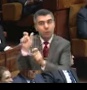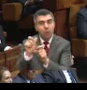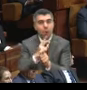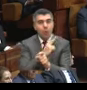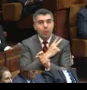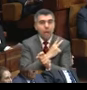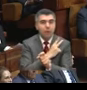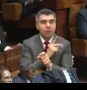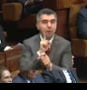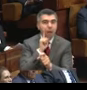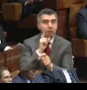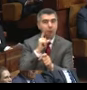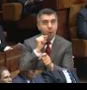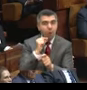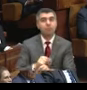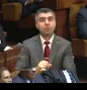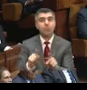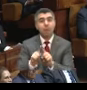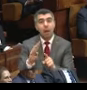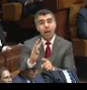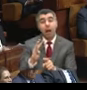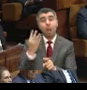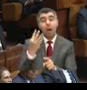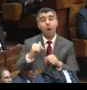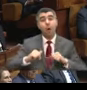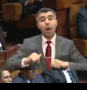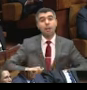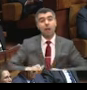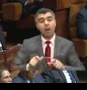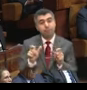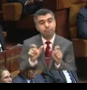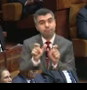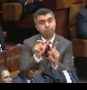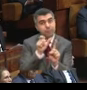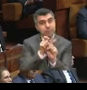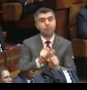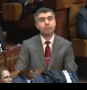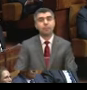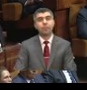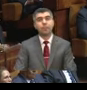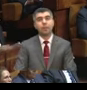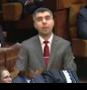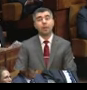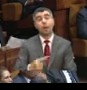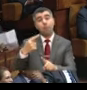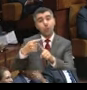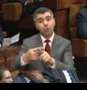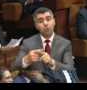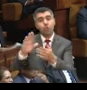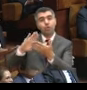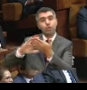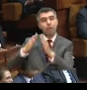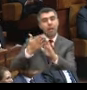المستوى الوطني في تعدد المتدخلين، 4 وزارات تتدخل في هذا الموضوع ولكن الحصه الاساسيه لوزارتكم، ايضا جمعيات المجتمع